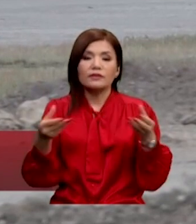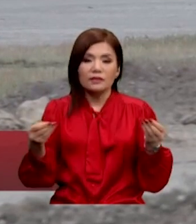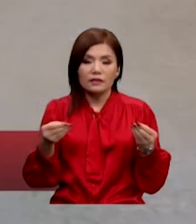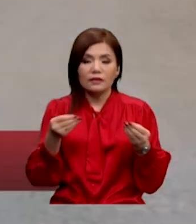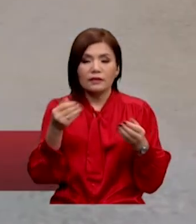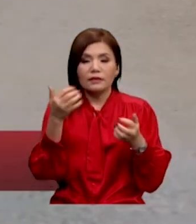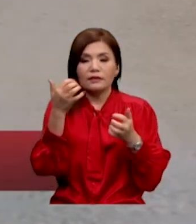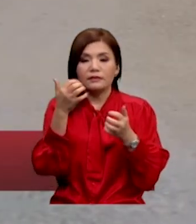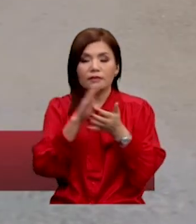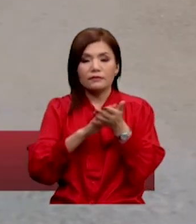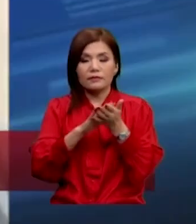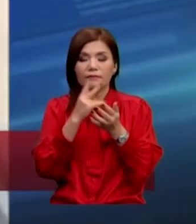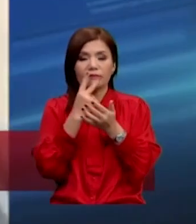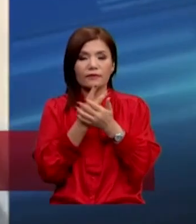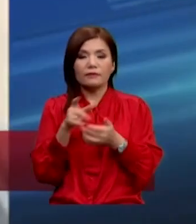нового асфальта.